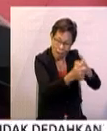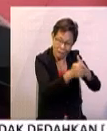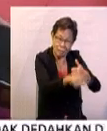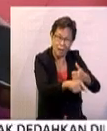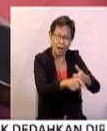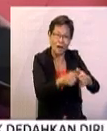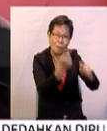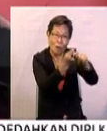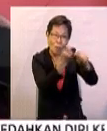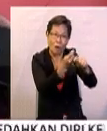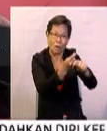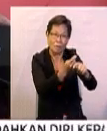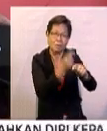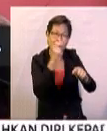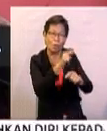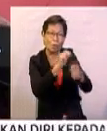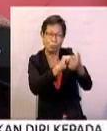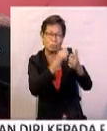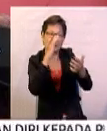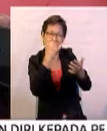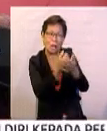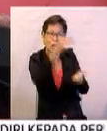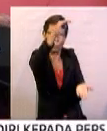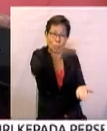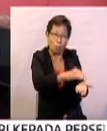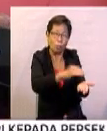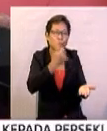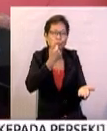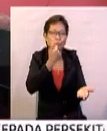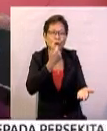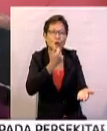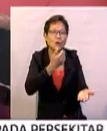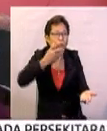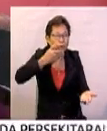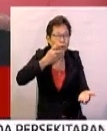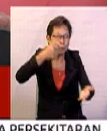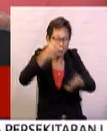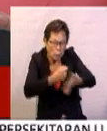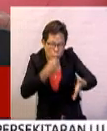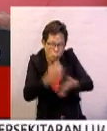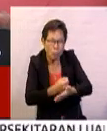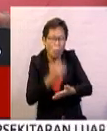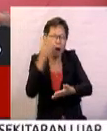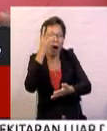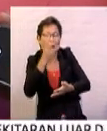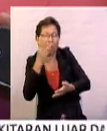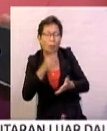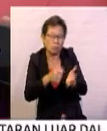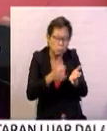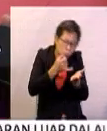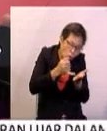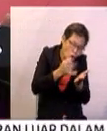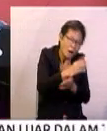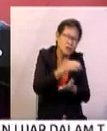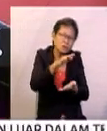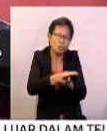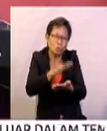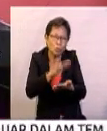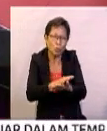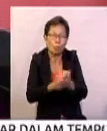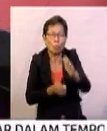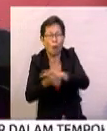itu terus kita lihat ada penurunan daripada segi youth gangsterism, alcoholism, drug addiction dan school